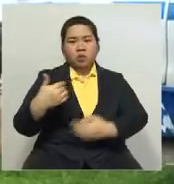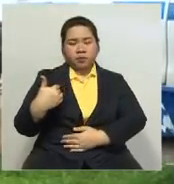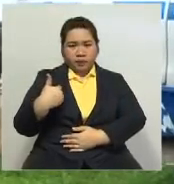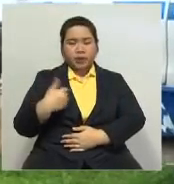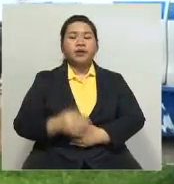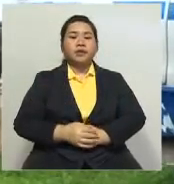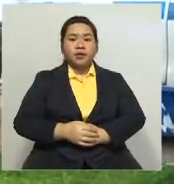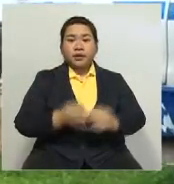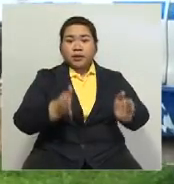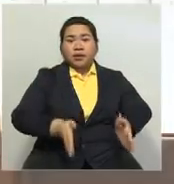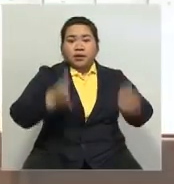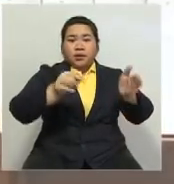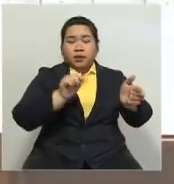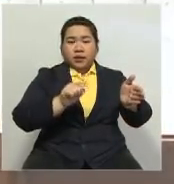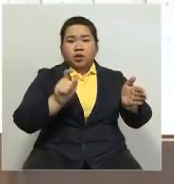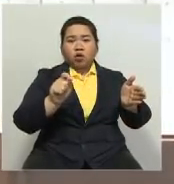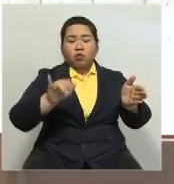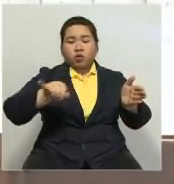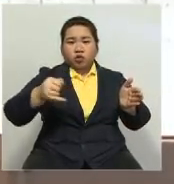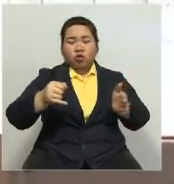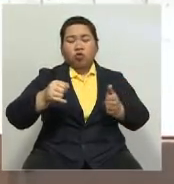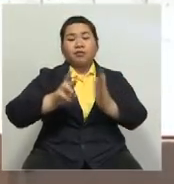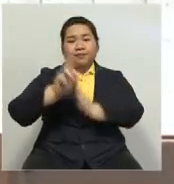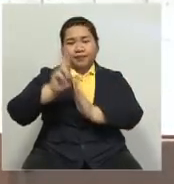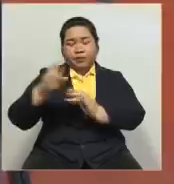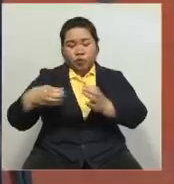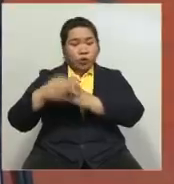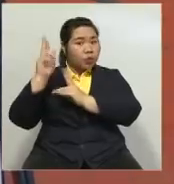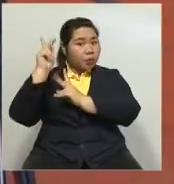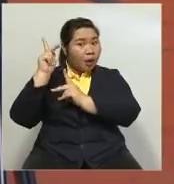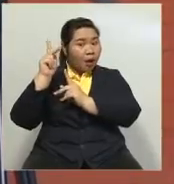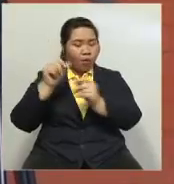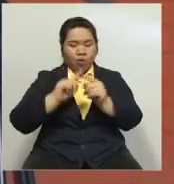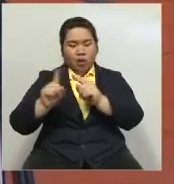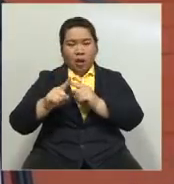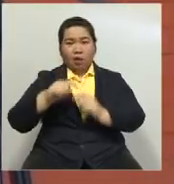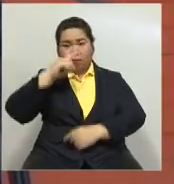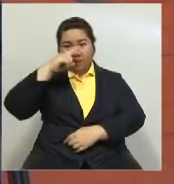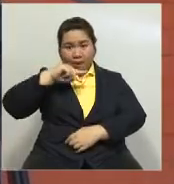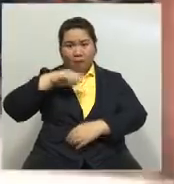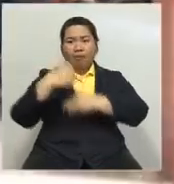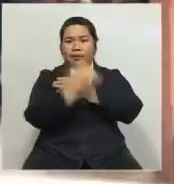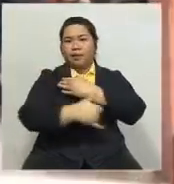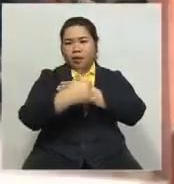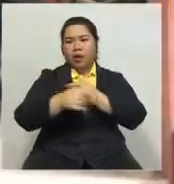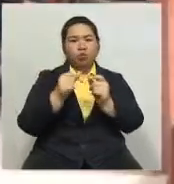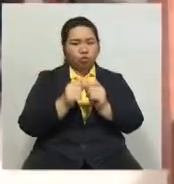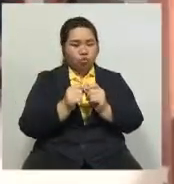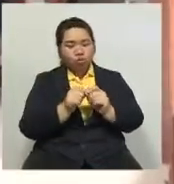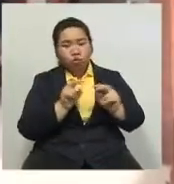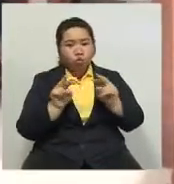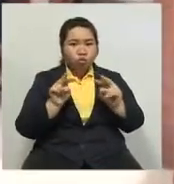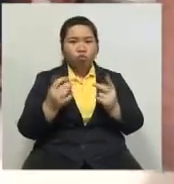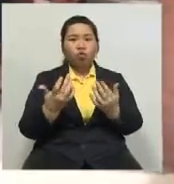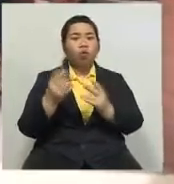าศบริเวณอาคารโฆษศาสตร์องค์การบริหารส่วนจังหวัดเชียงรายกลุ่มสื่อมวลชนหลากหลายสำนักทั้งไทยและต่างชาติยังคงเกาะติดความเคลื่อนไหว